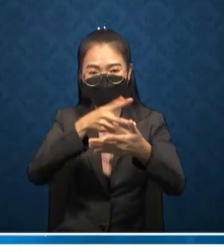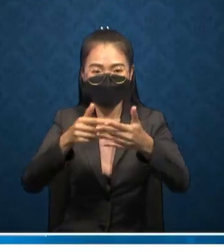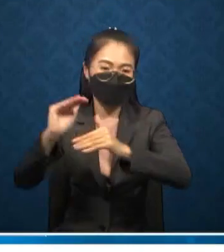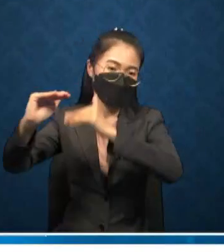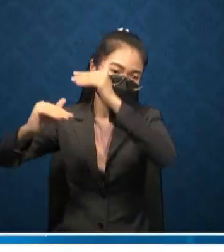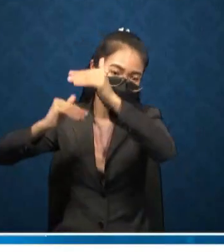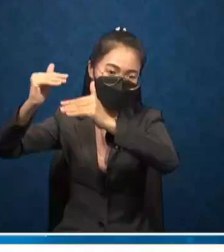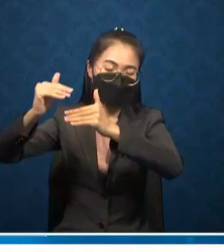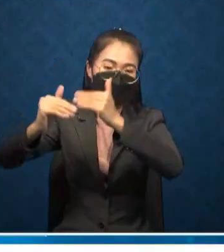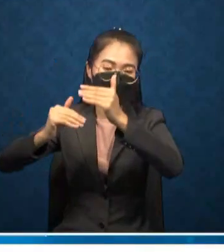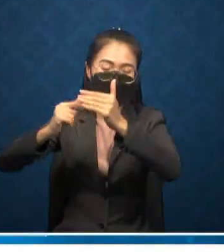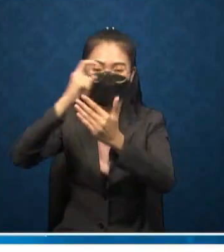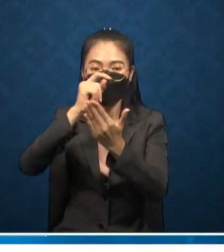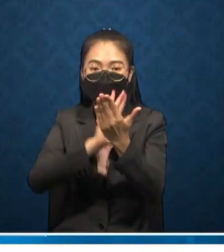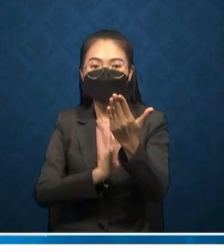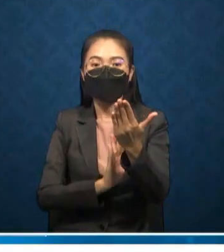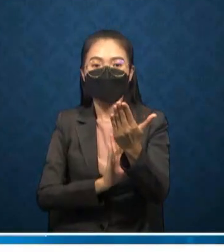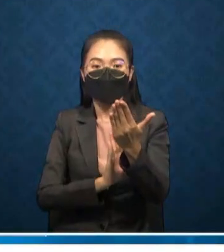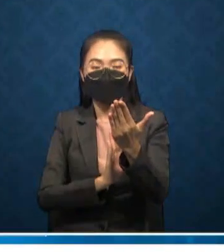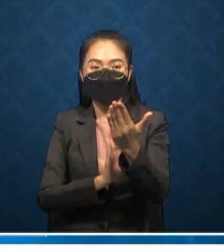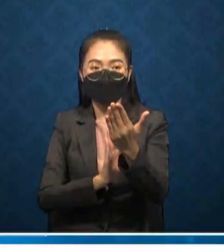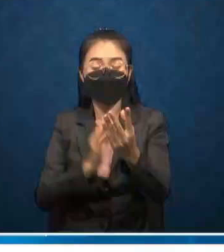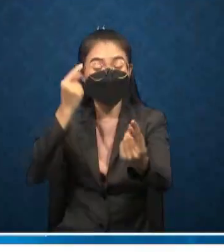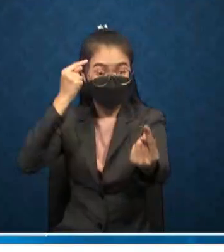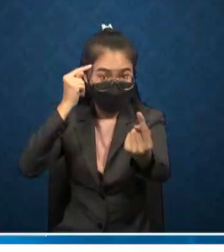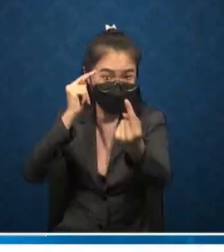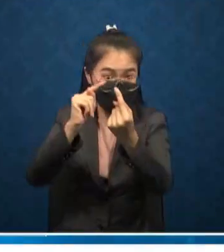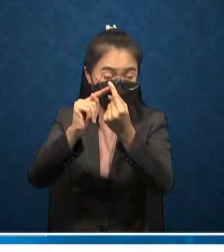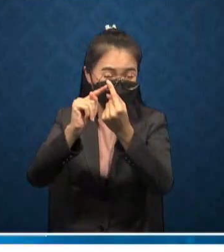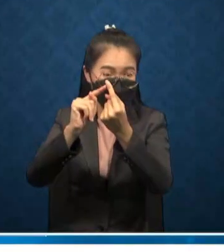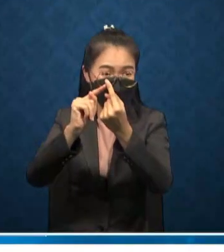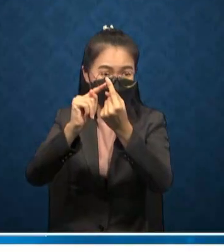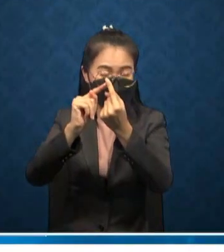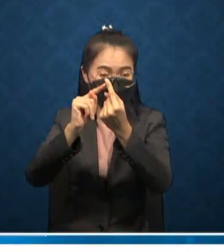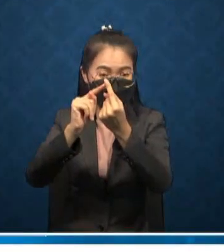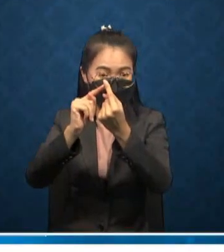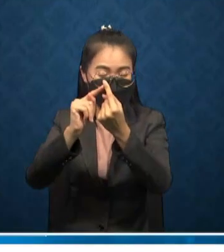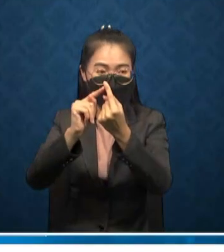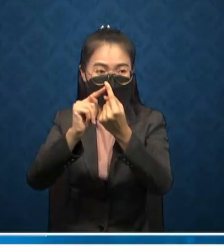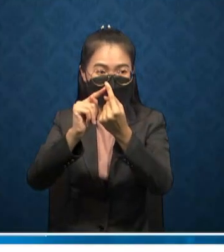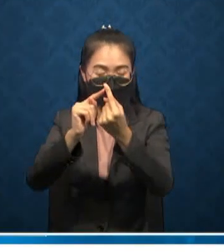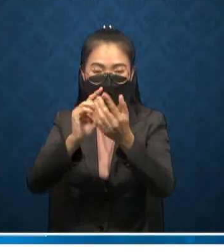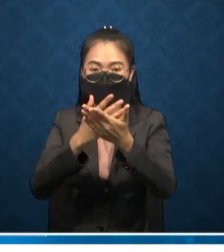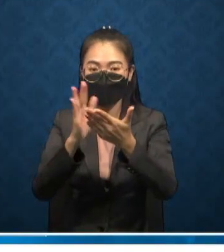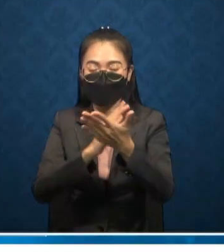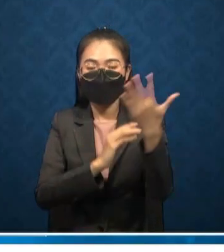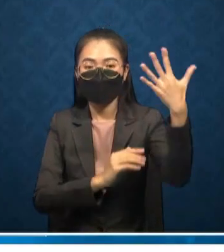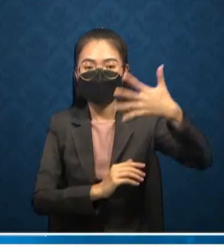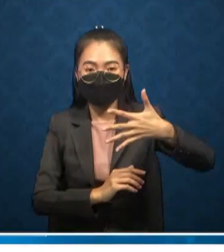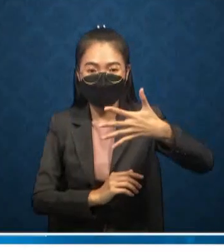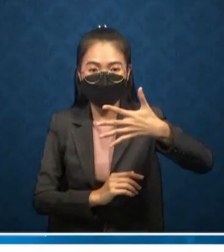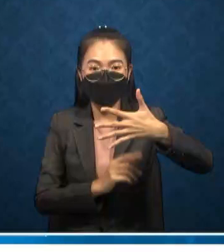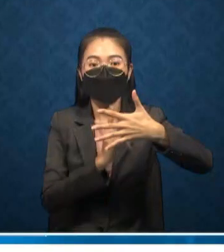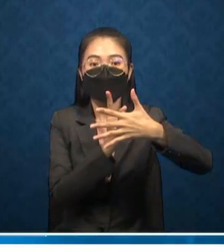ด้วยนะคะของการพัฒนาประเทศวัตถุประสงค์ของการศึกษาหาข้อนะคะอันที่